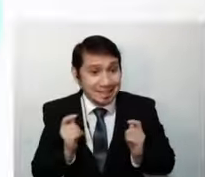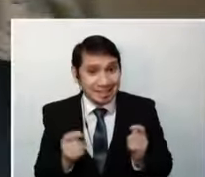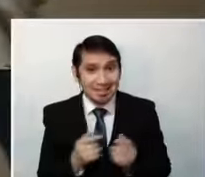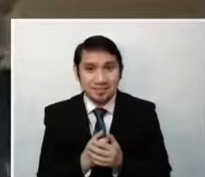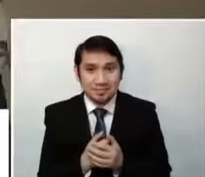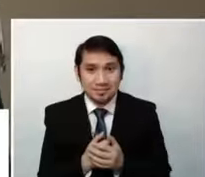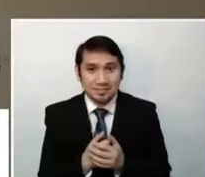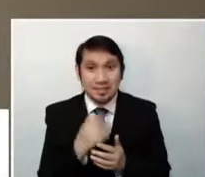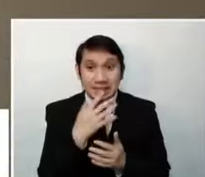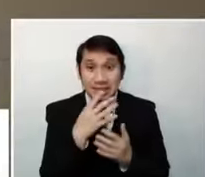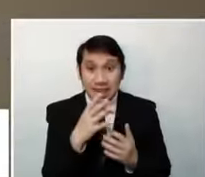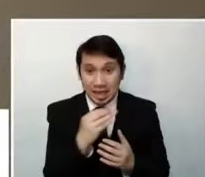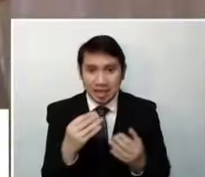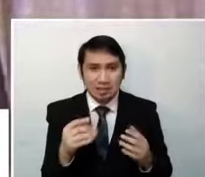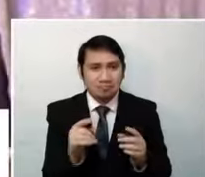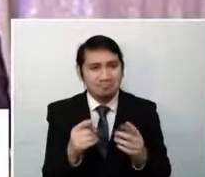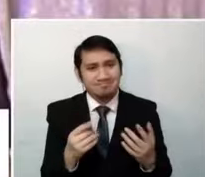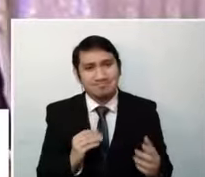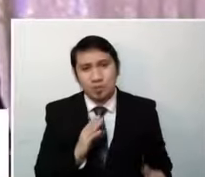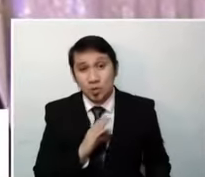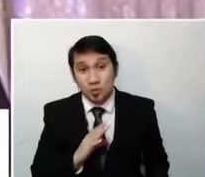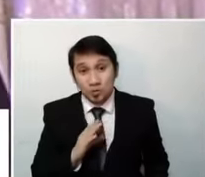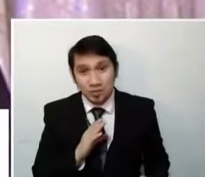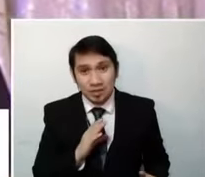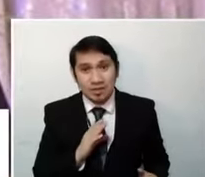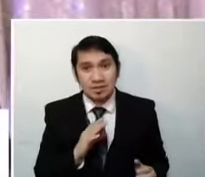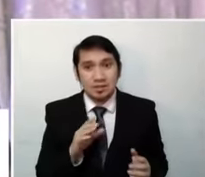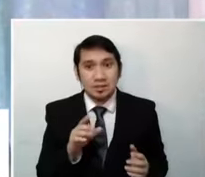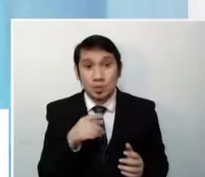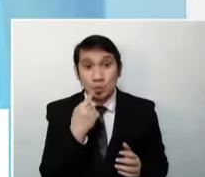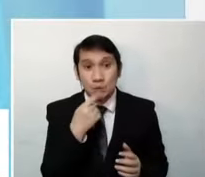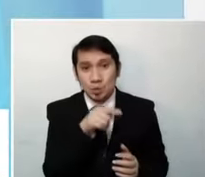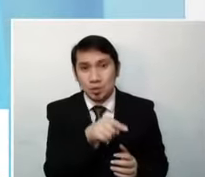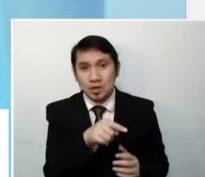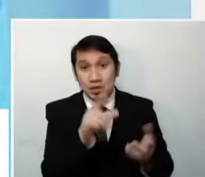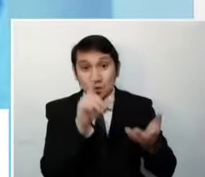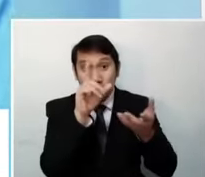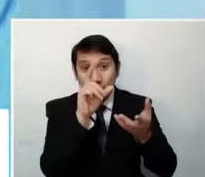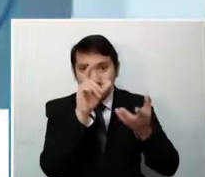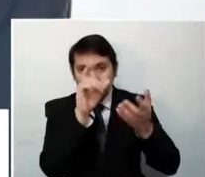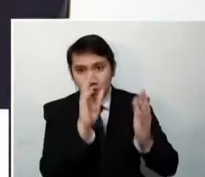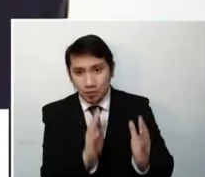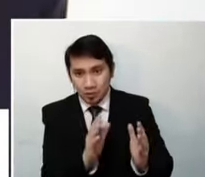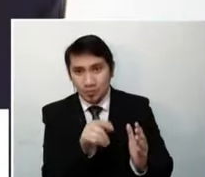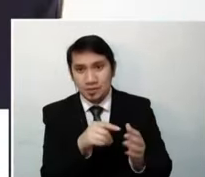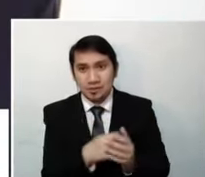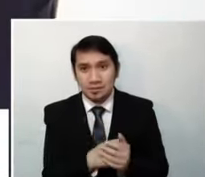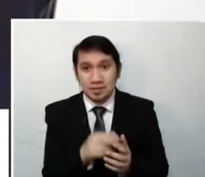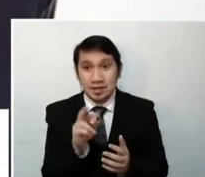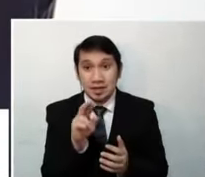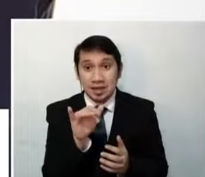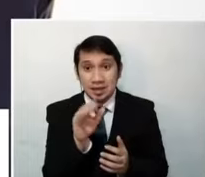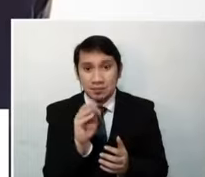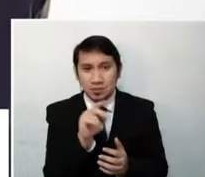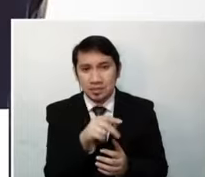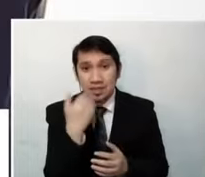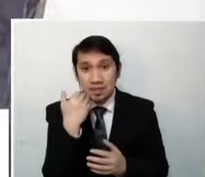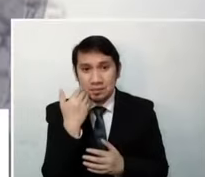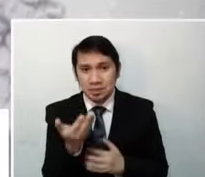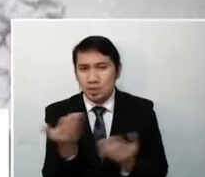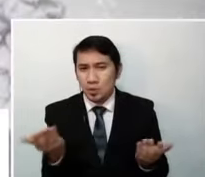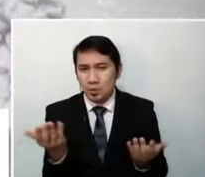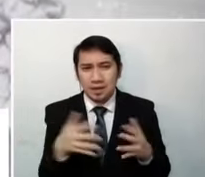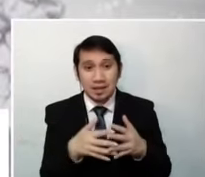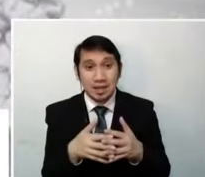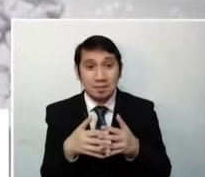Tuloy naman ang buhos ng simpatya at pakikiisa sa mga kapamilya ng celebrity photographer na si Raymond Isaac. Namatay si Isaac sa San Francisco,